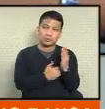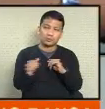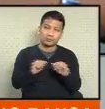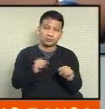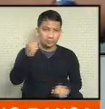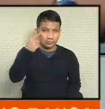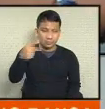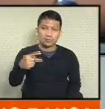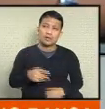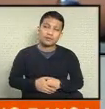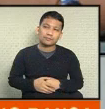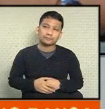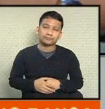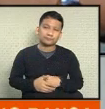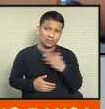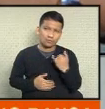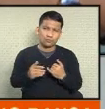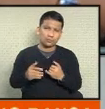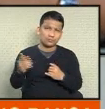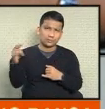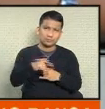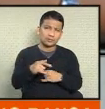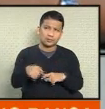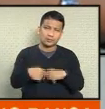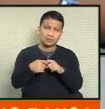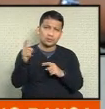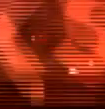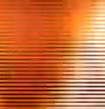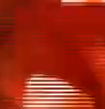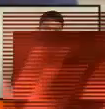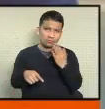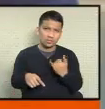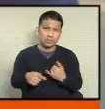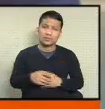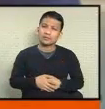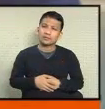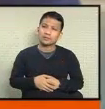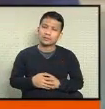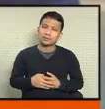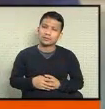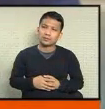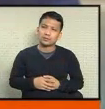si Gerard de la Peña. Gerard, bakit may banta ng flight cancellations?